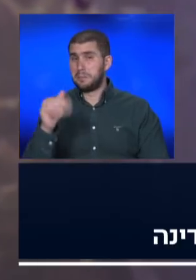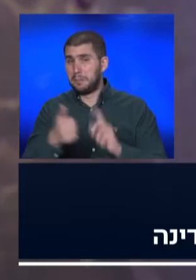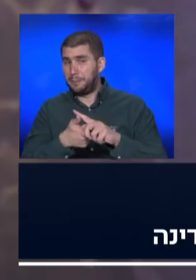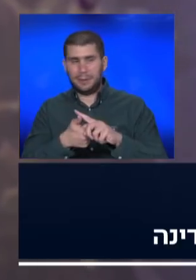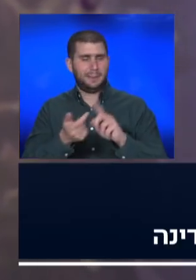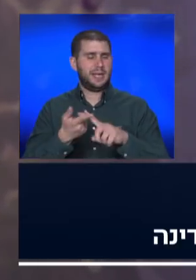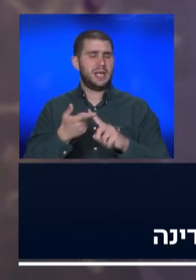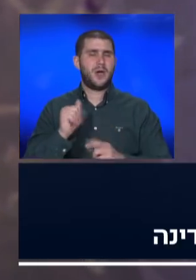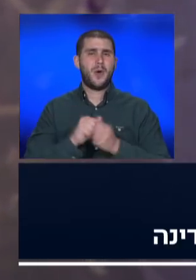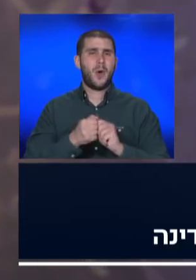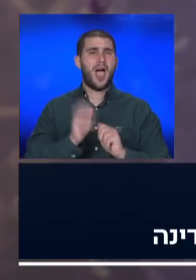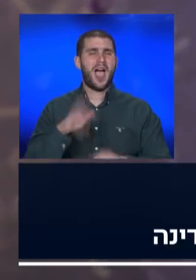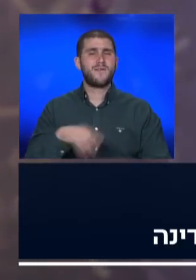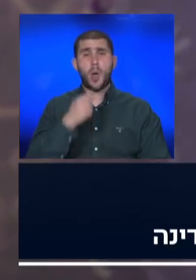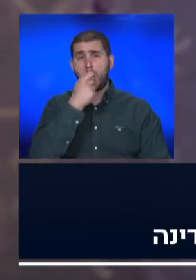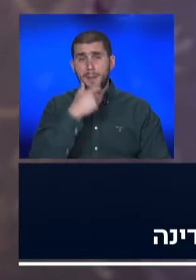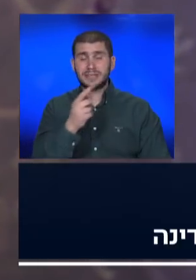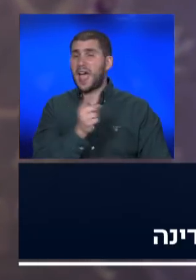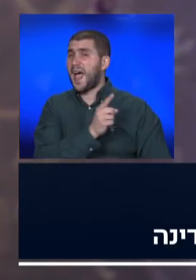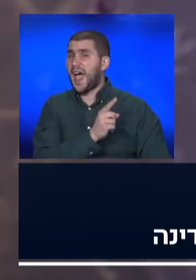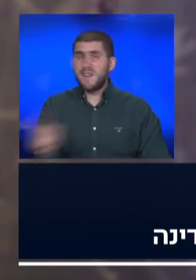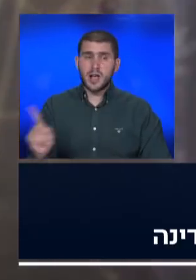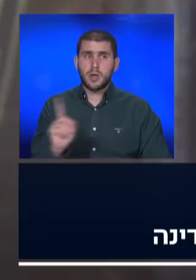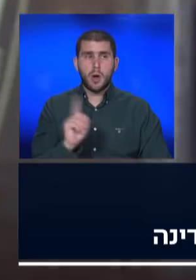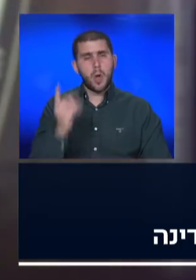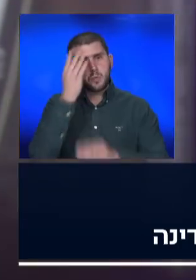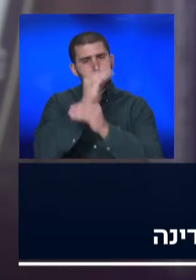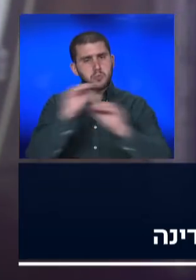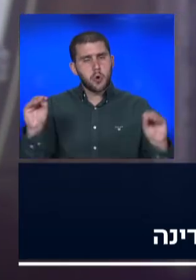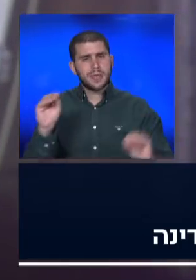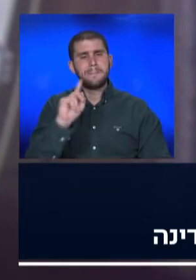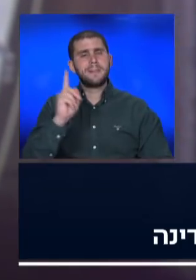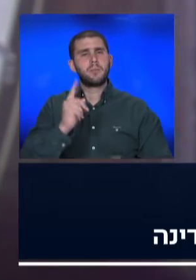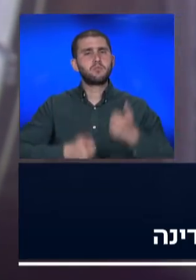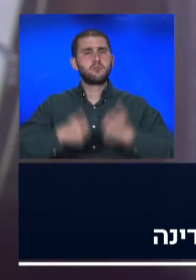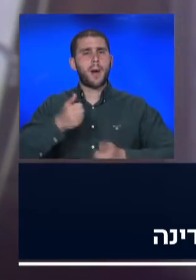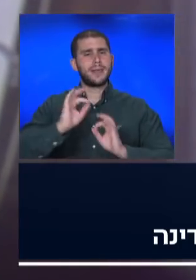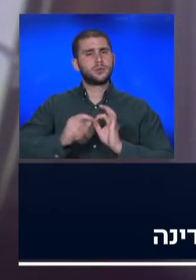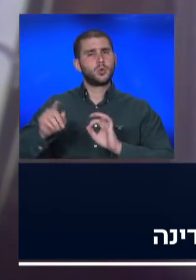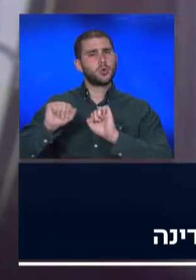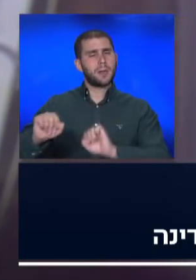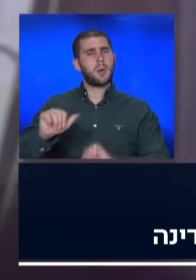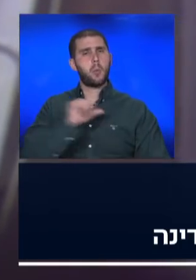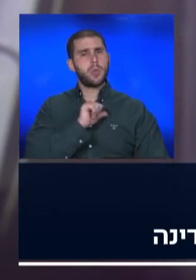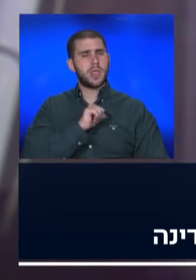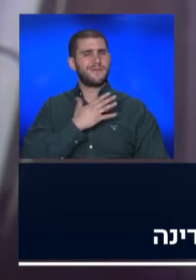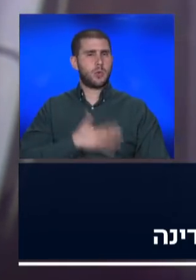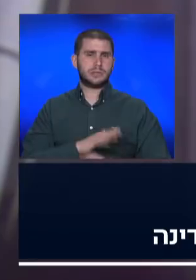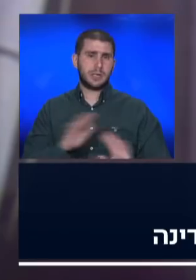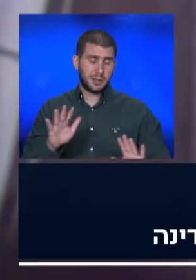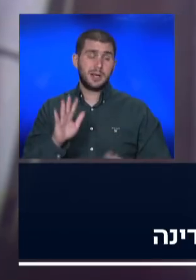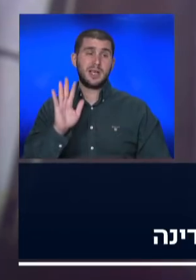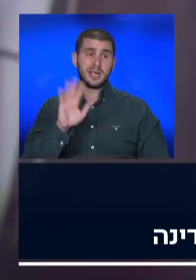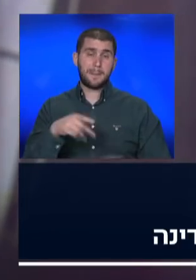מסור אבס, אף אחד מהם לא הודיע על מועמד ספציפי שהוא מעוניין בו, שהוא רוצה אותו, אז גם את העניין הזה צריך לשים